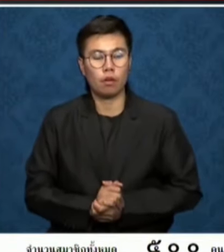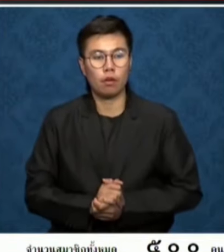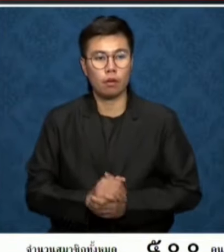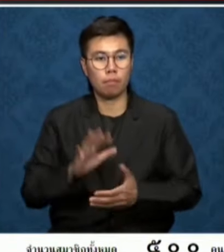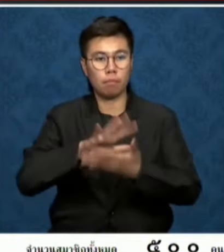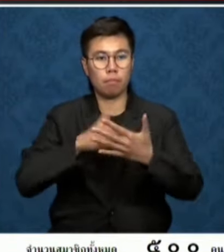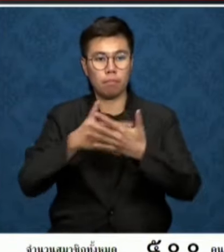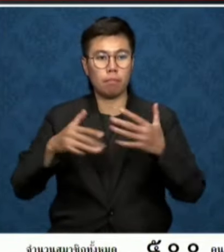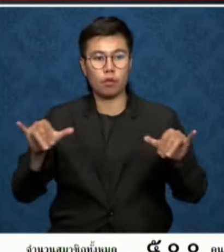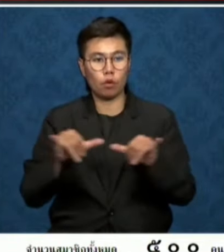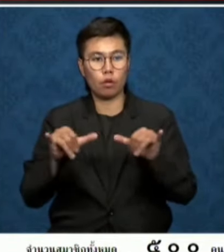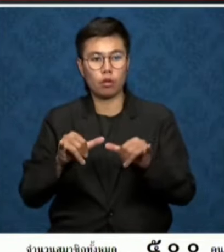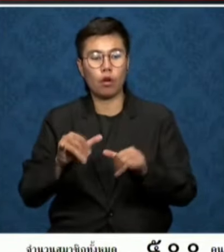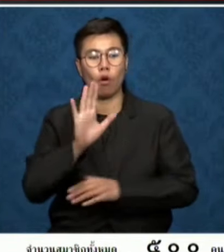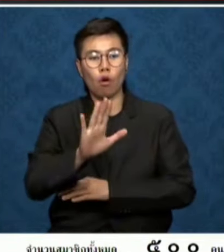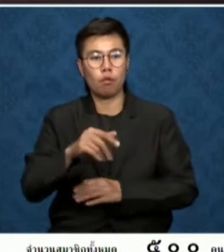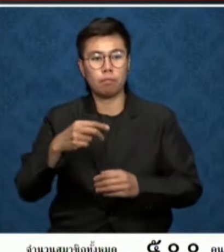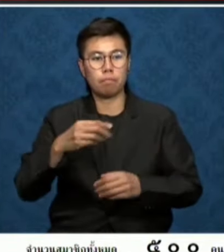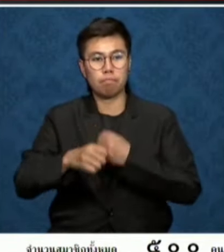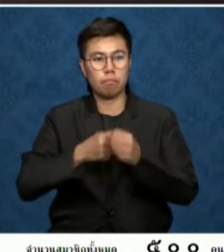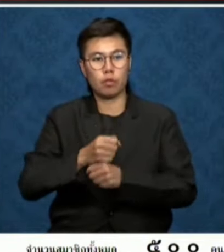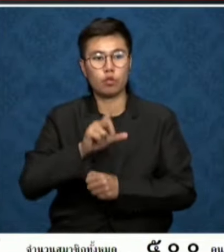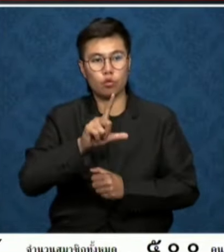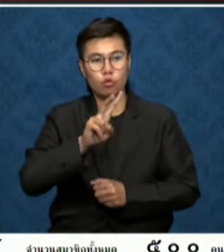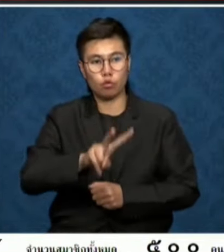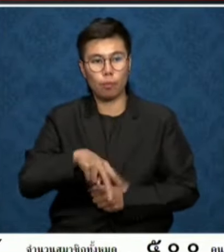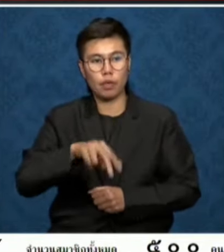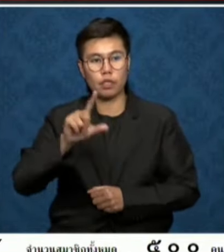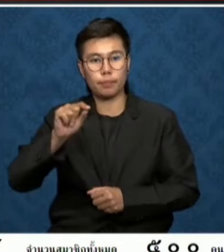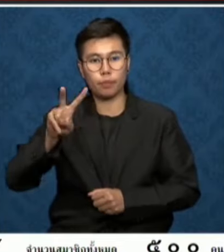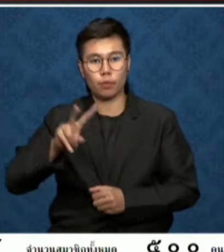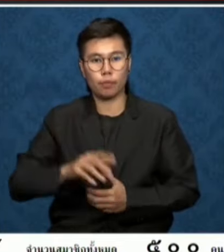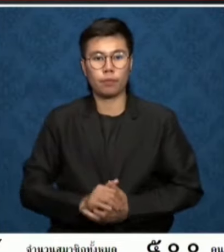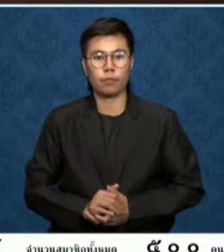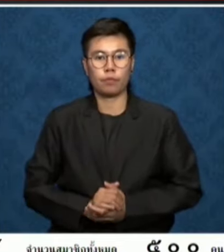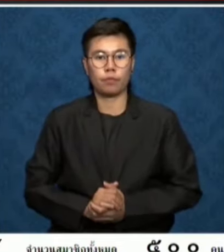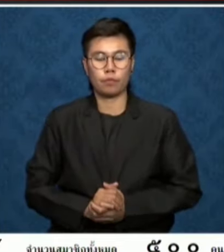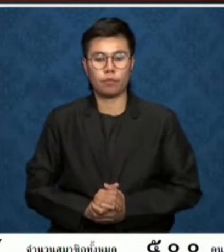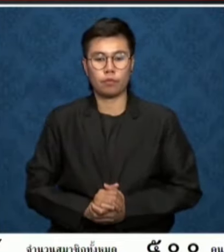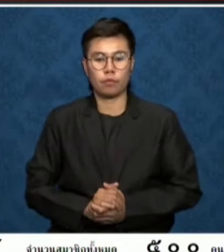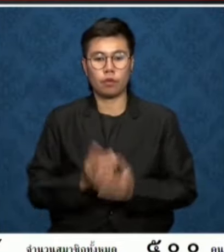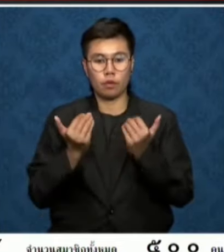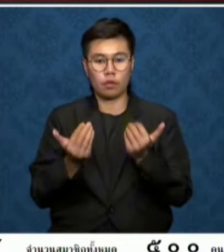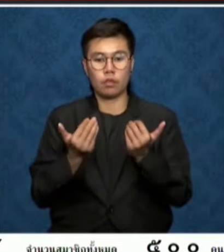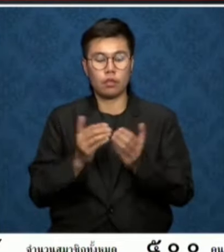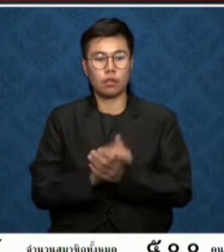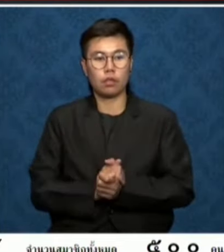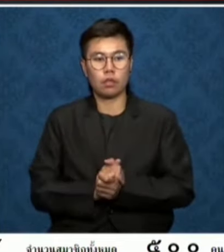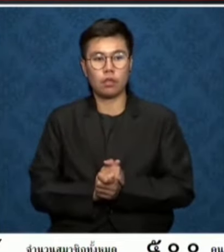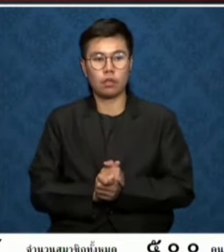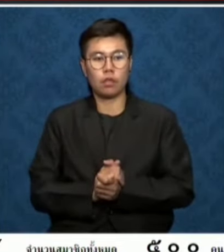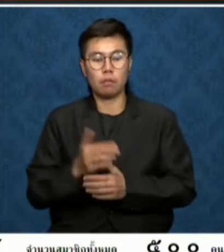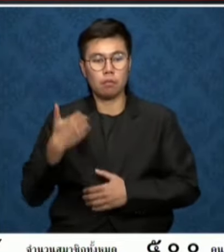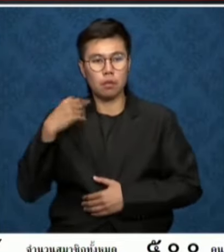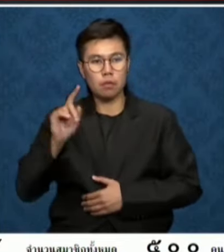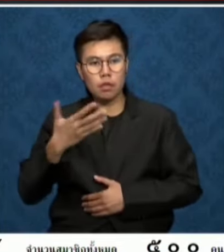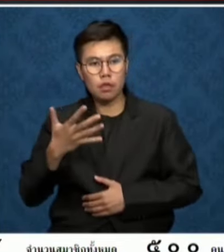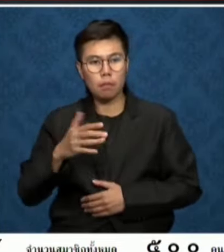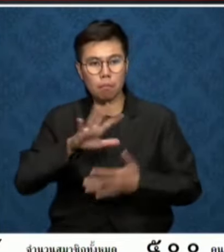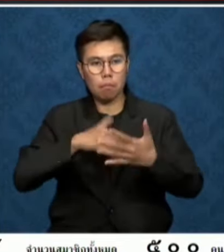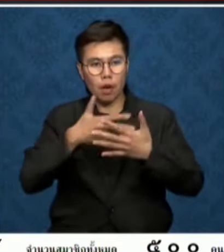แผนย่อยของแผนพลังงานชาติ2022เช่นเดียวกันค่ะจนบัดนี้นะคะเราก็ยังคงไม่มีแผน